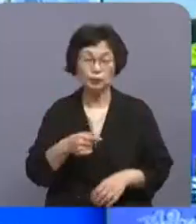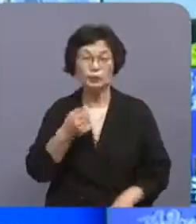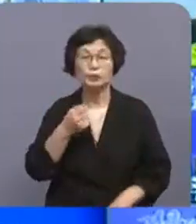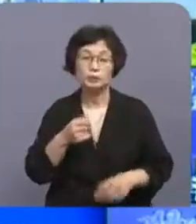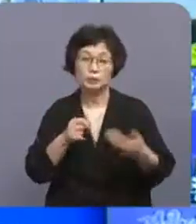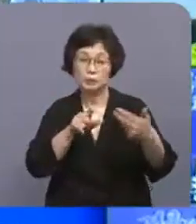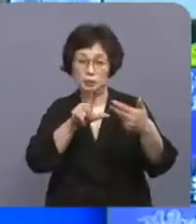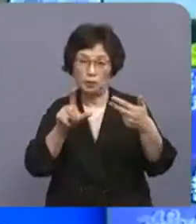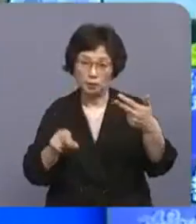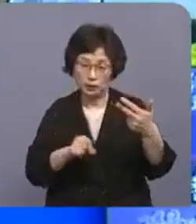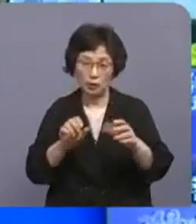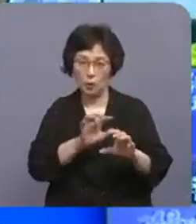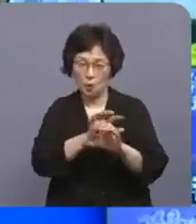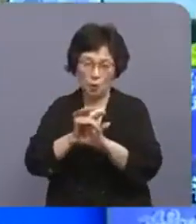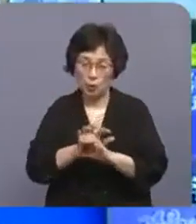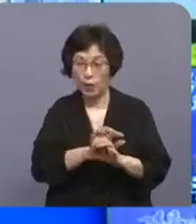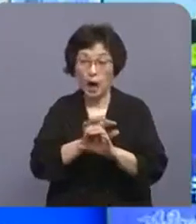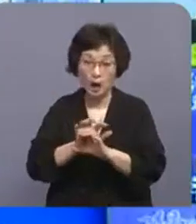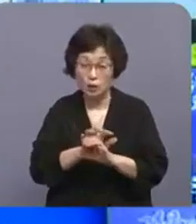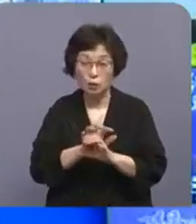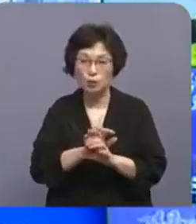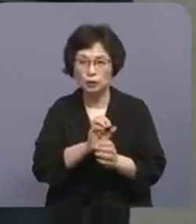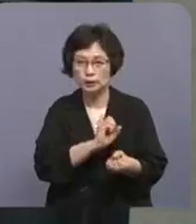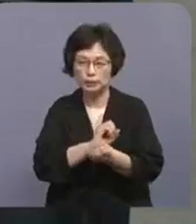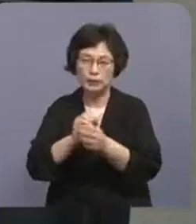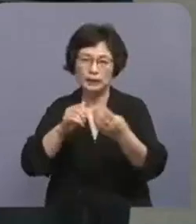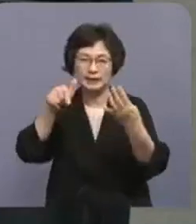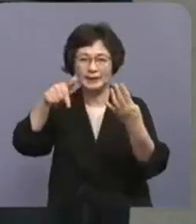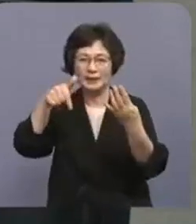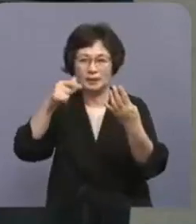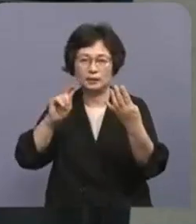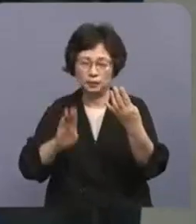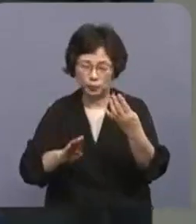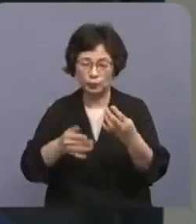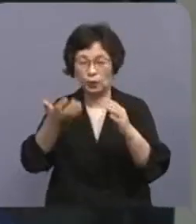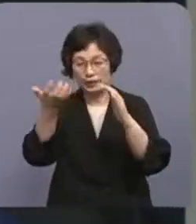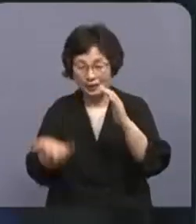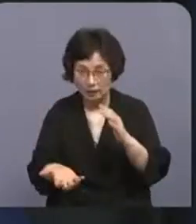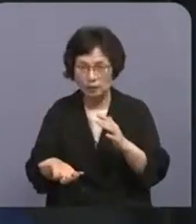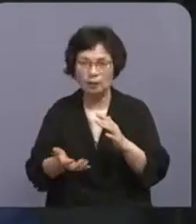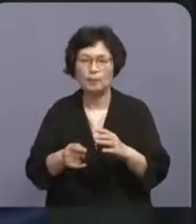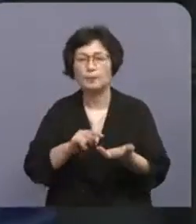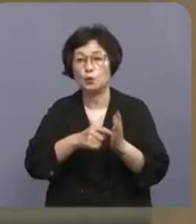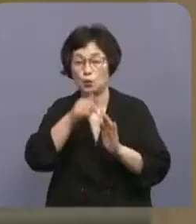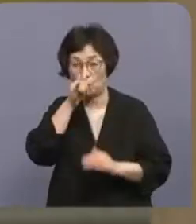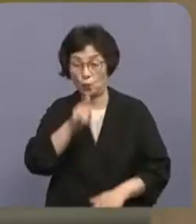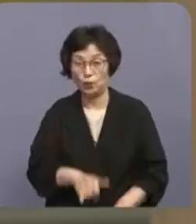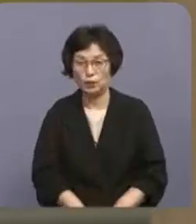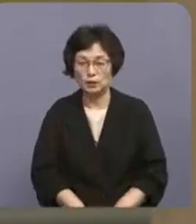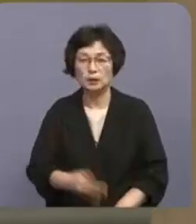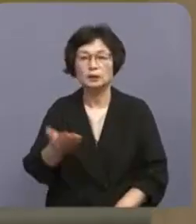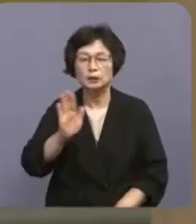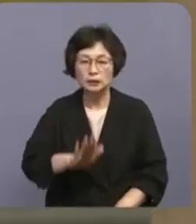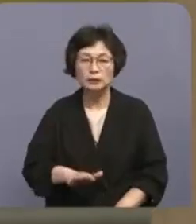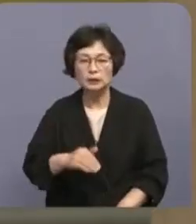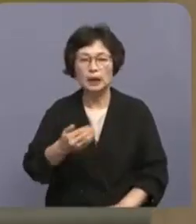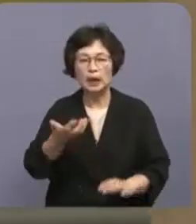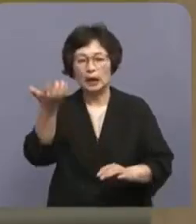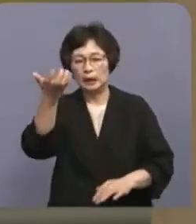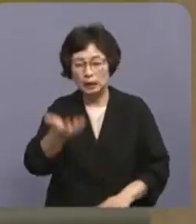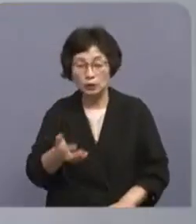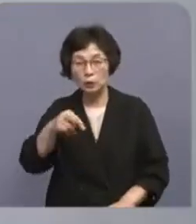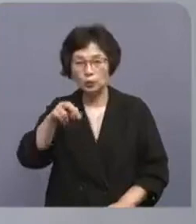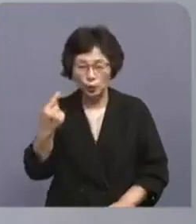코로나19 감염병 단계를 독감과 같은 4급으로 낮추는 고시 개정안을 행정 예고했습니다. 하지만 단계를